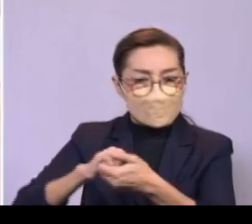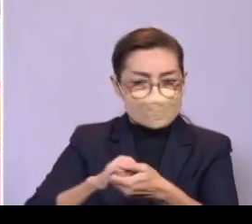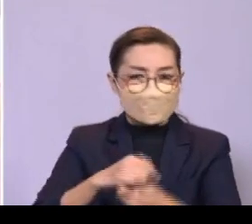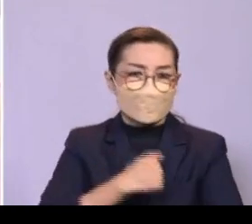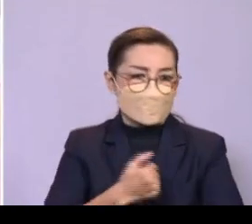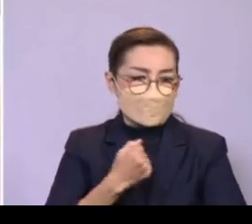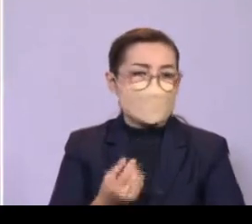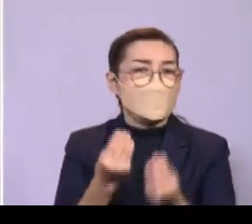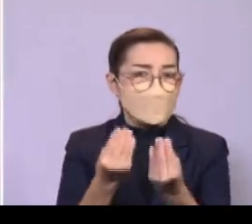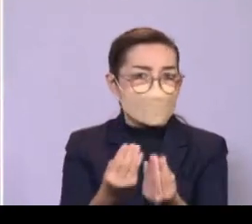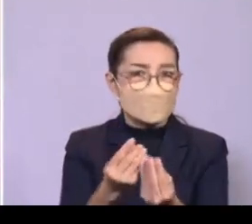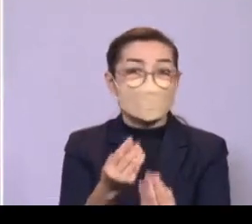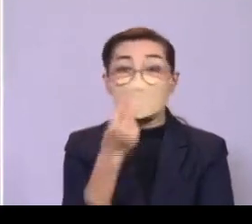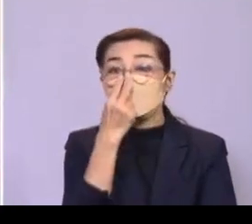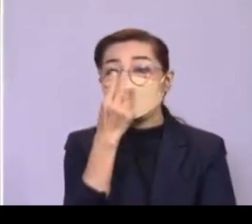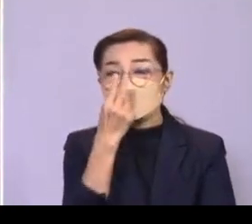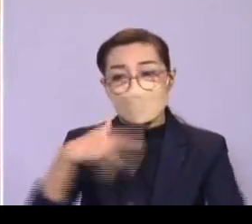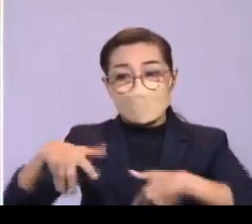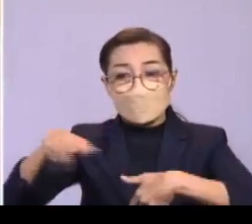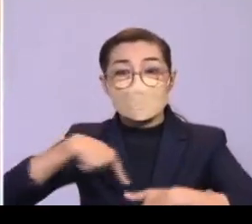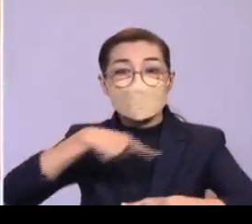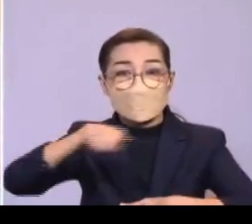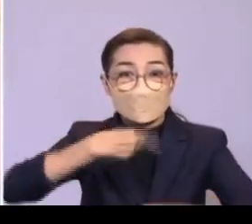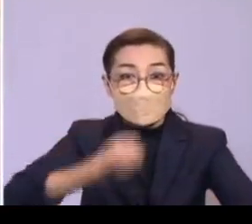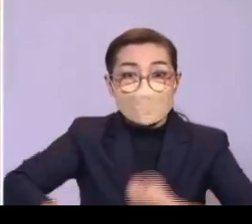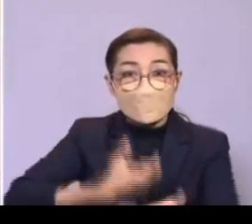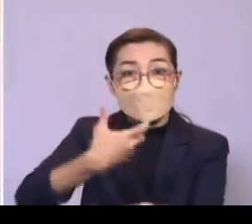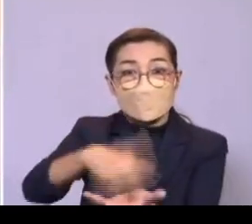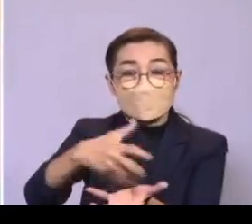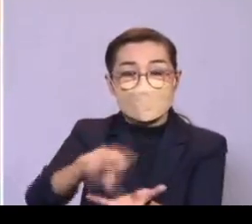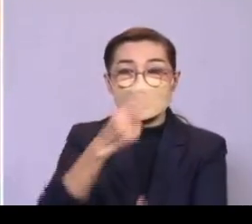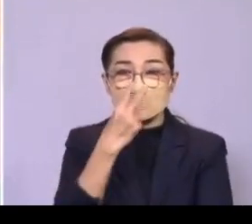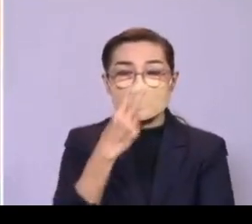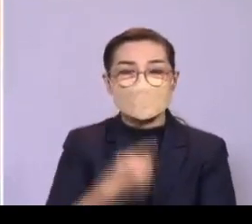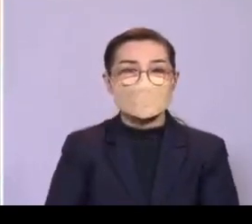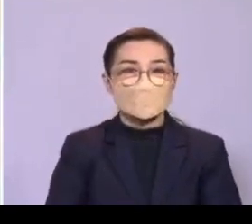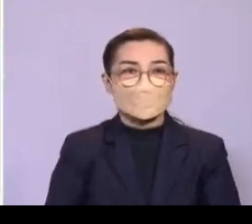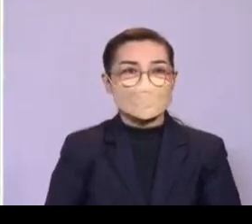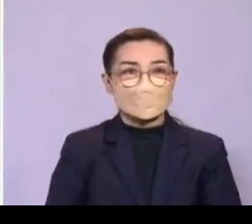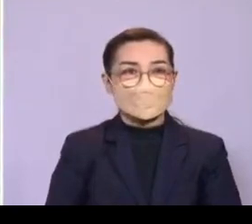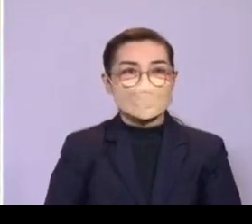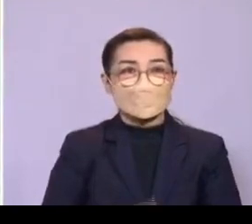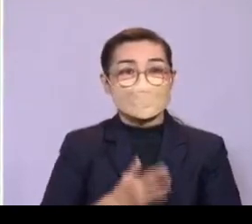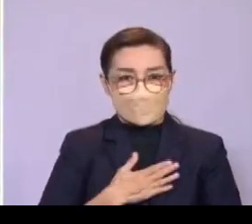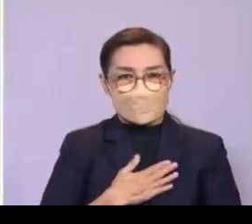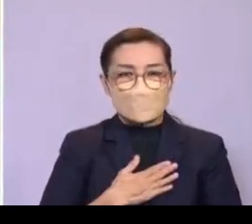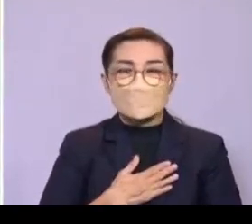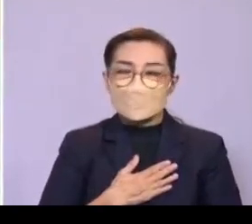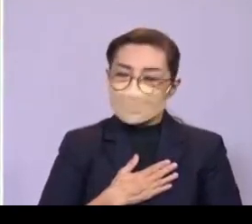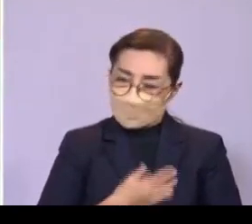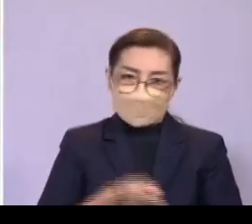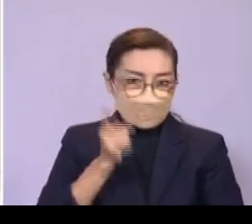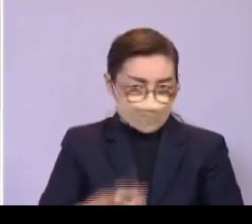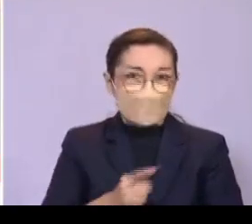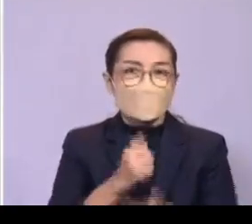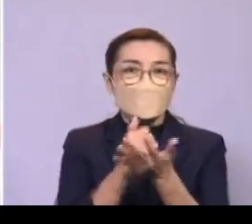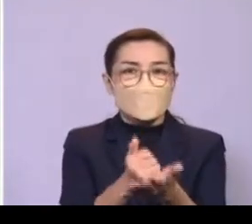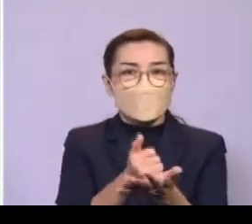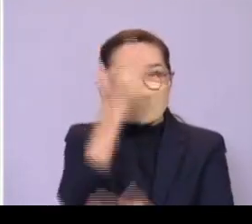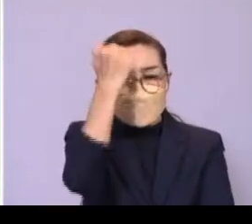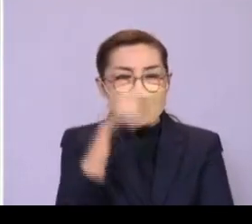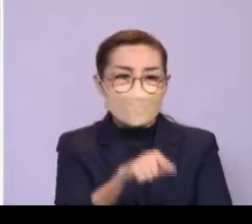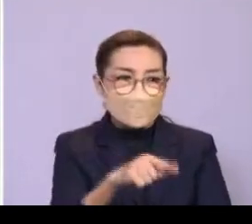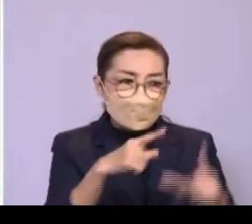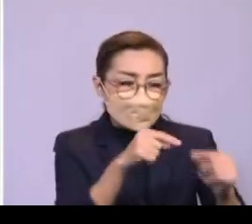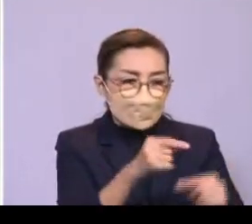ำลังใจไปฟังความรู้สึกของผู้บริจาคเลือดกันครับ มันต้องมาช่วยกันค่ะเพราะว่ามันเป็นเห